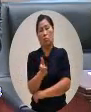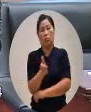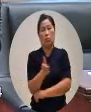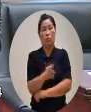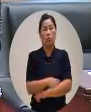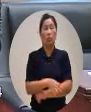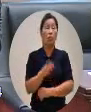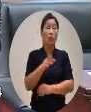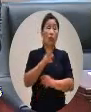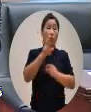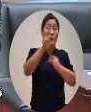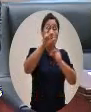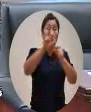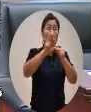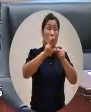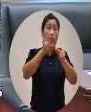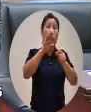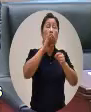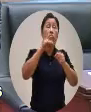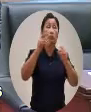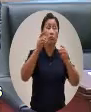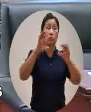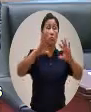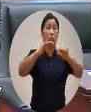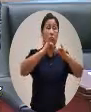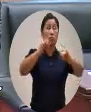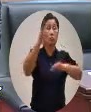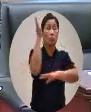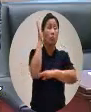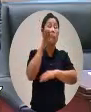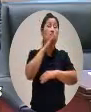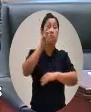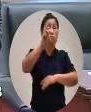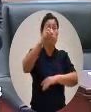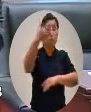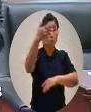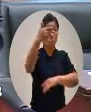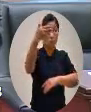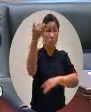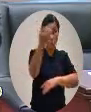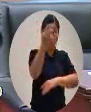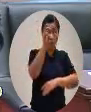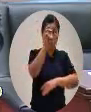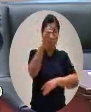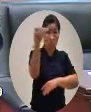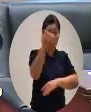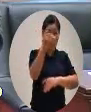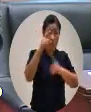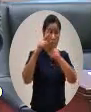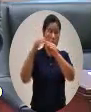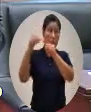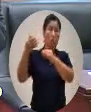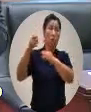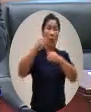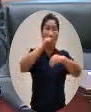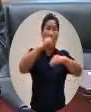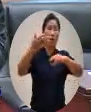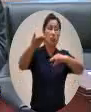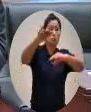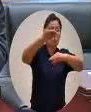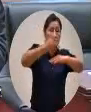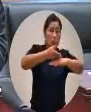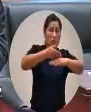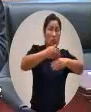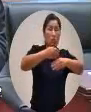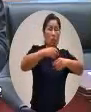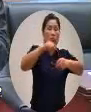這個七十年國民政府三十九年才來他比國民政府來的時間還要長但是歷經了日本